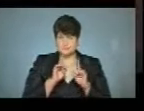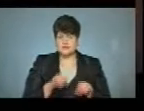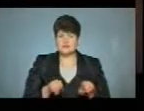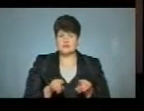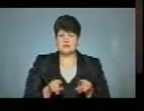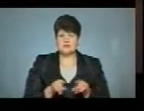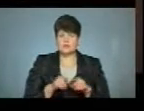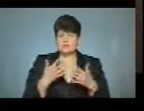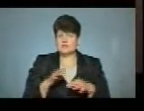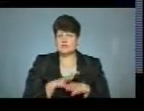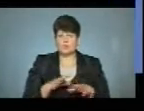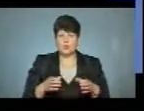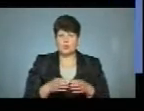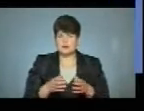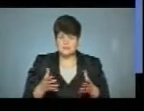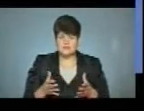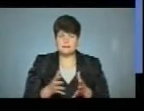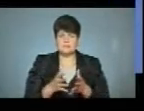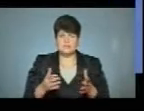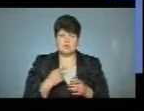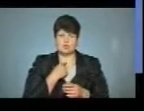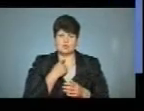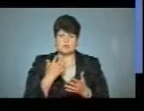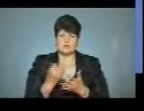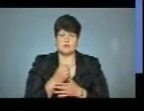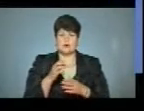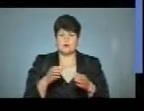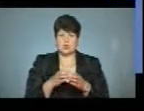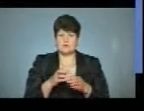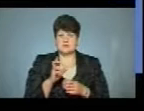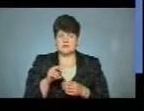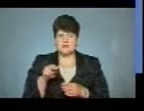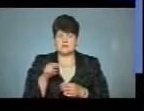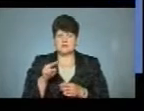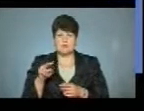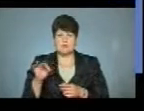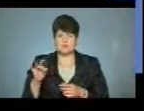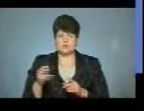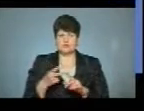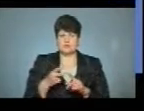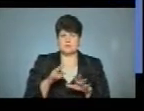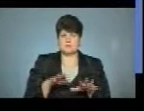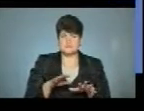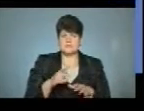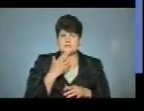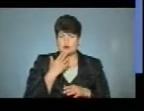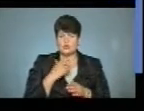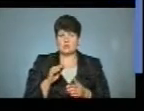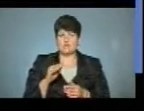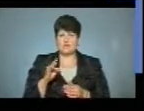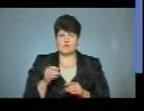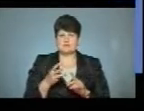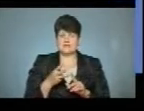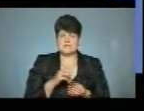уже не існувало коаліції. Найбільше голосів здобув блок Петра Порошенка, на другому місці – Народний фронт, третє посіло –